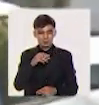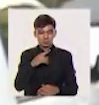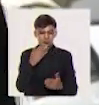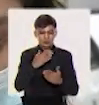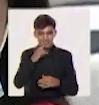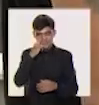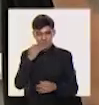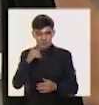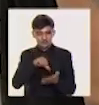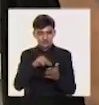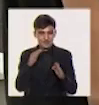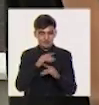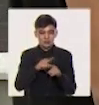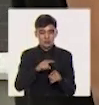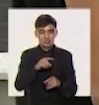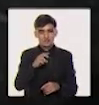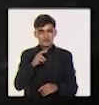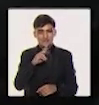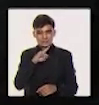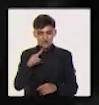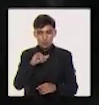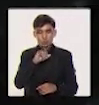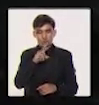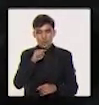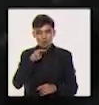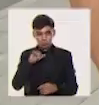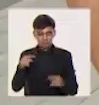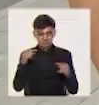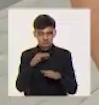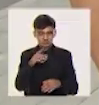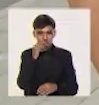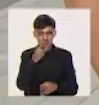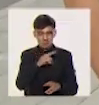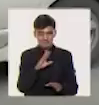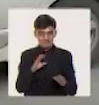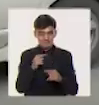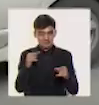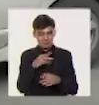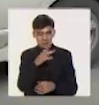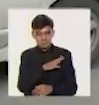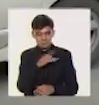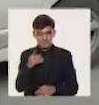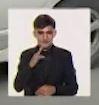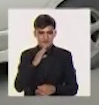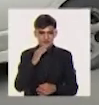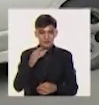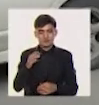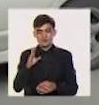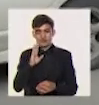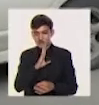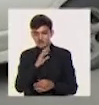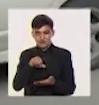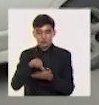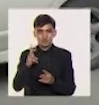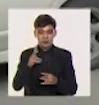қыз ұзатуы ерсі көрінеді. Әрі салт-дәстүрімізге сай емес деп кесіп айтты. Мен қазір таңда қыз ұзатып жүрген жігіттерден